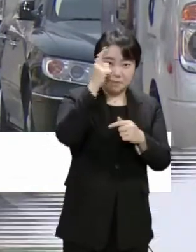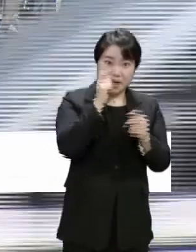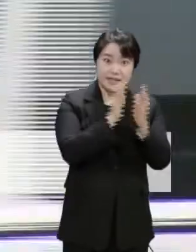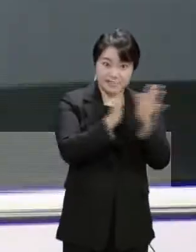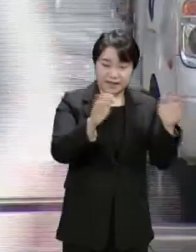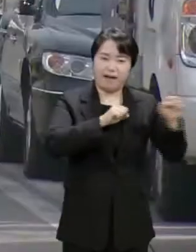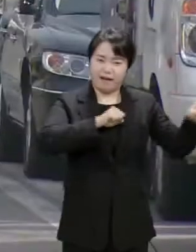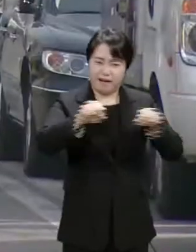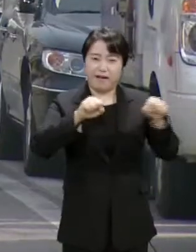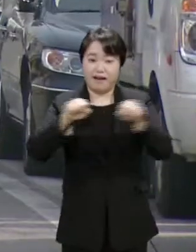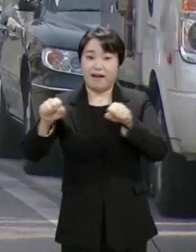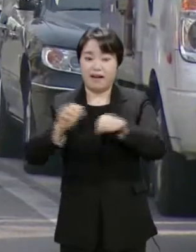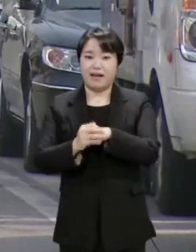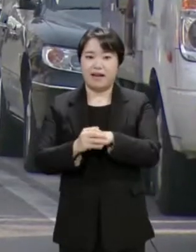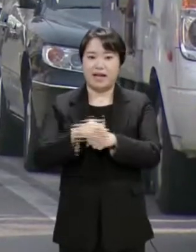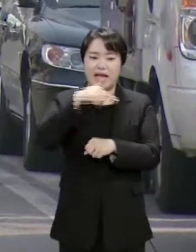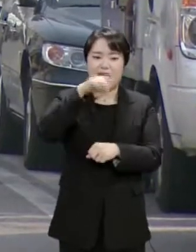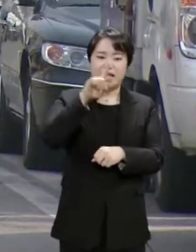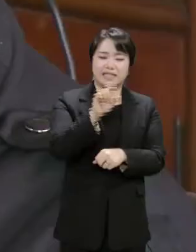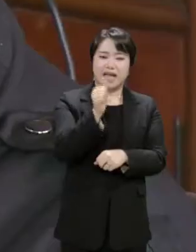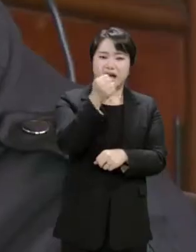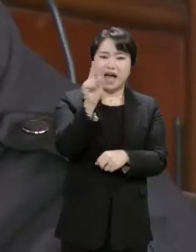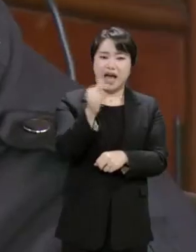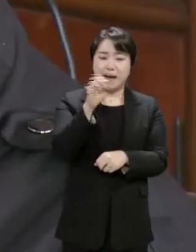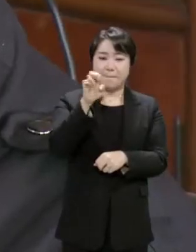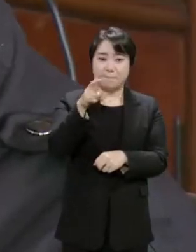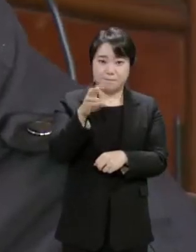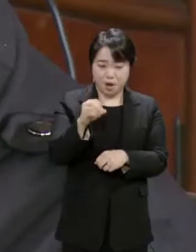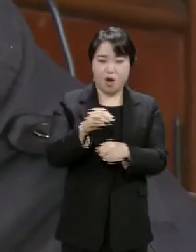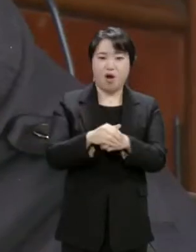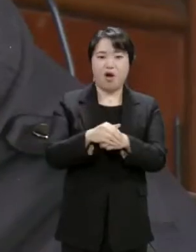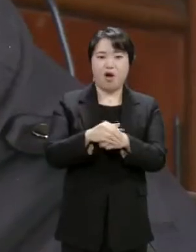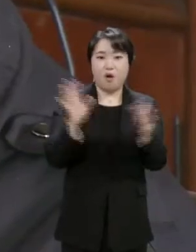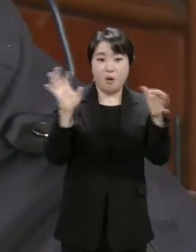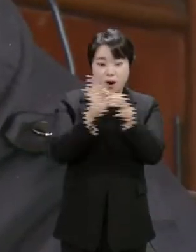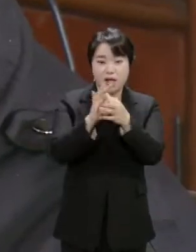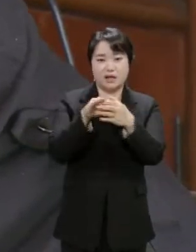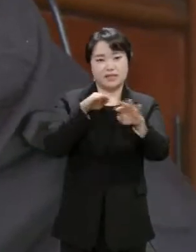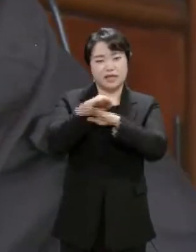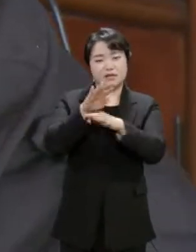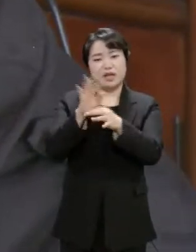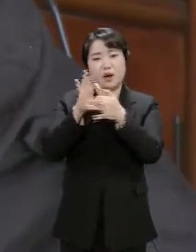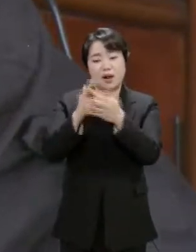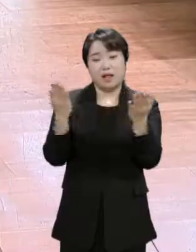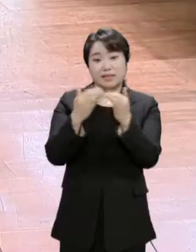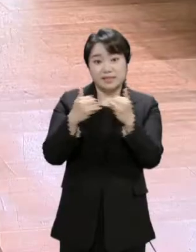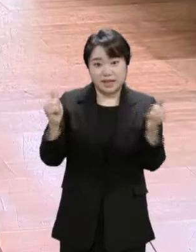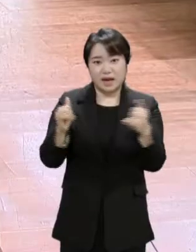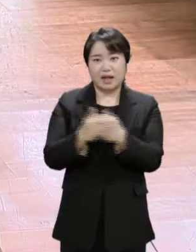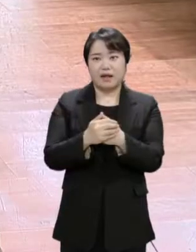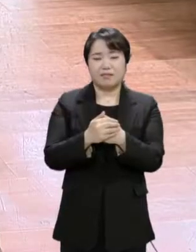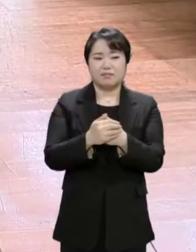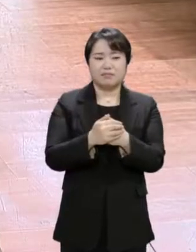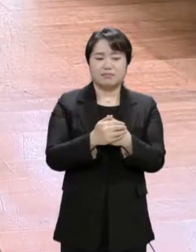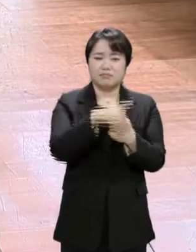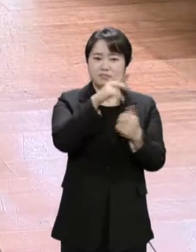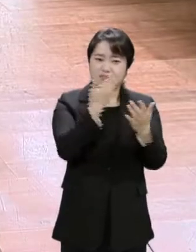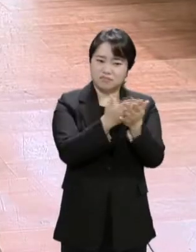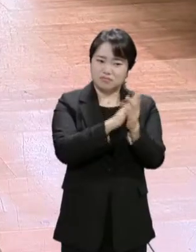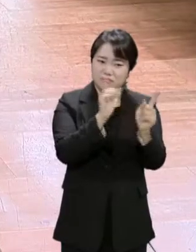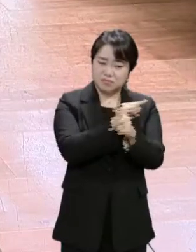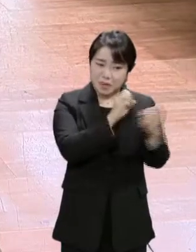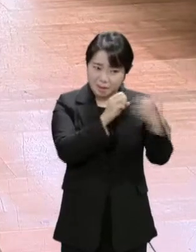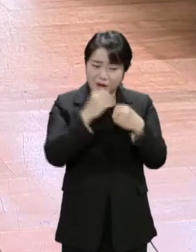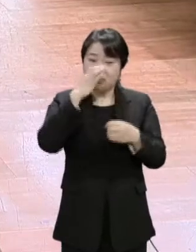시작했습니다. 장안평 도시재생에 참여한 자동차 산업 종사자는 사업을 통해 얻은 점도 있지만